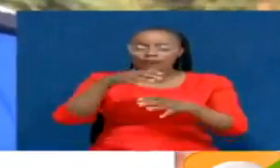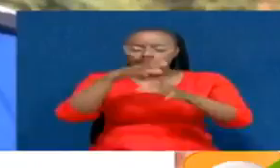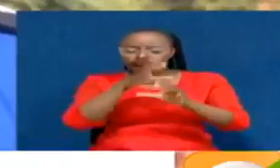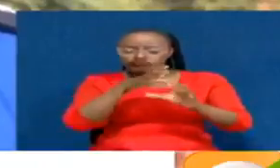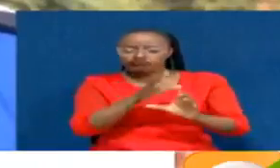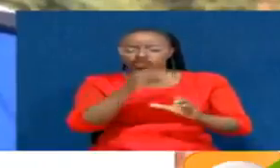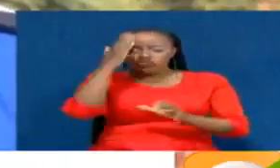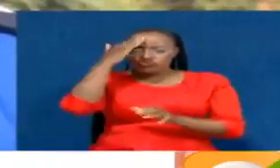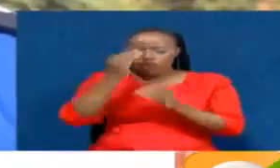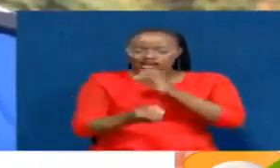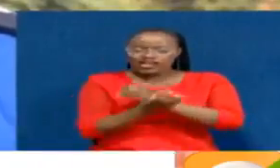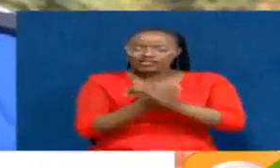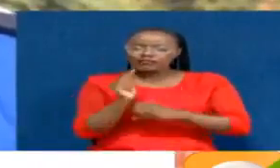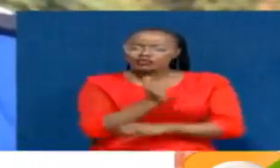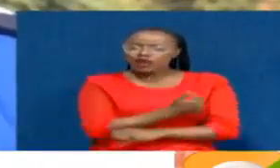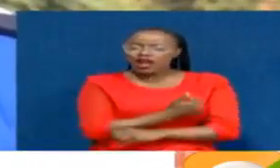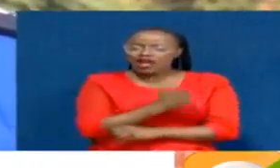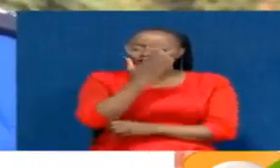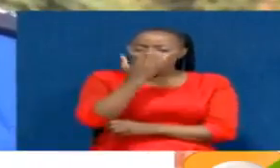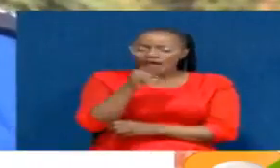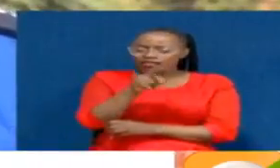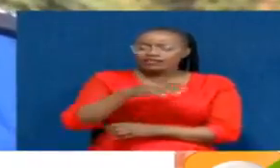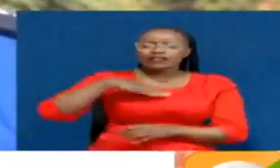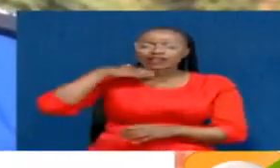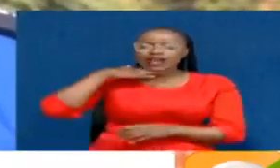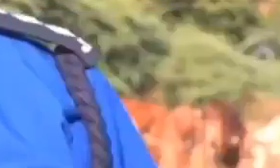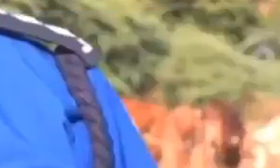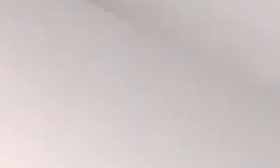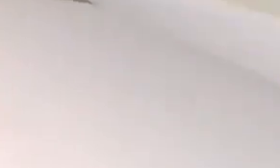serikali itueleze ya kwamba ilisababishwa na kitu fulani.